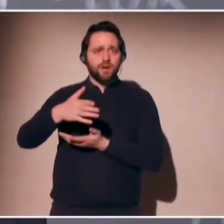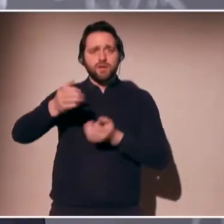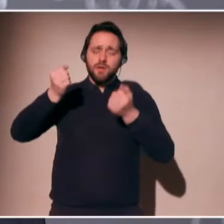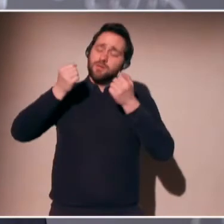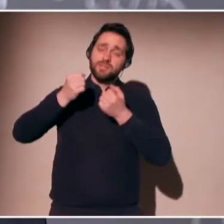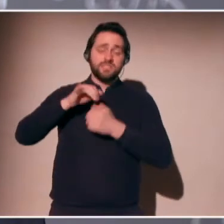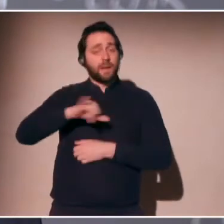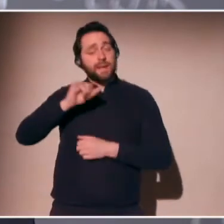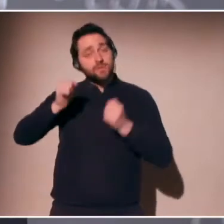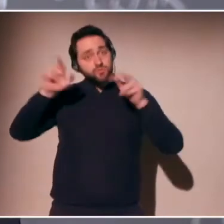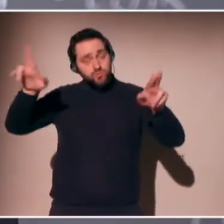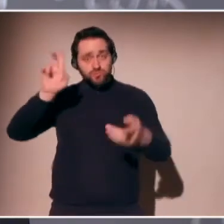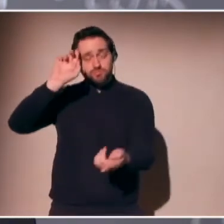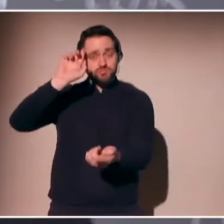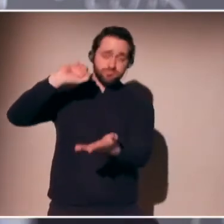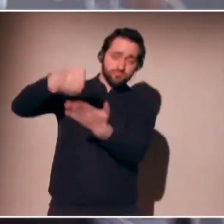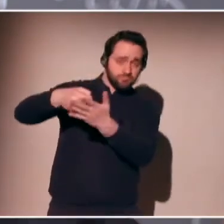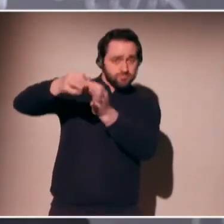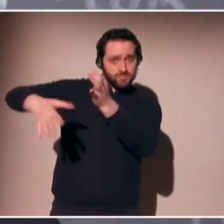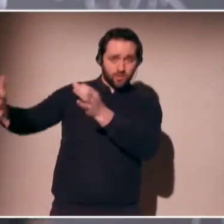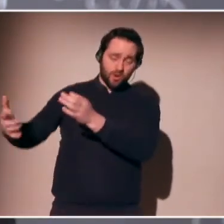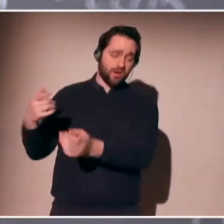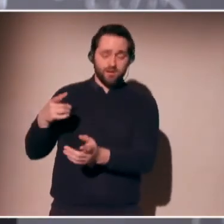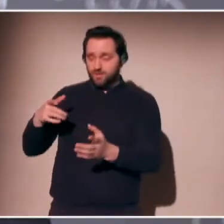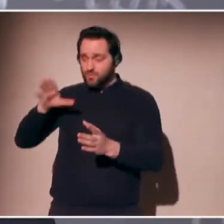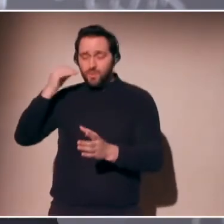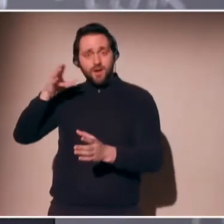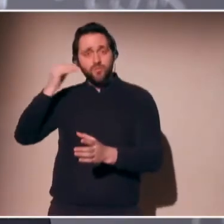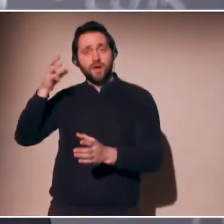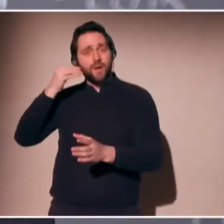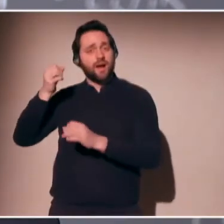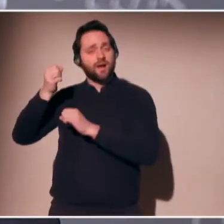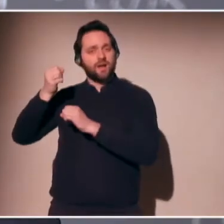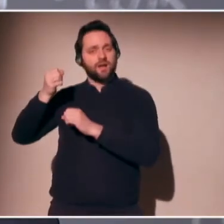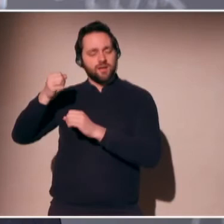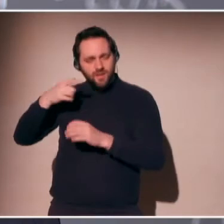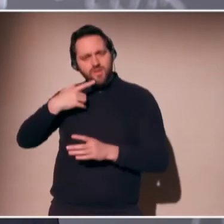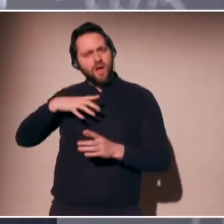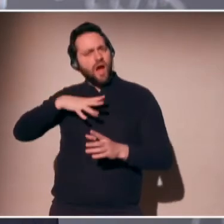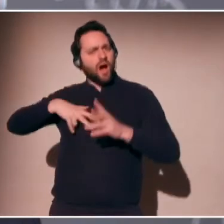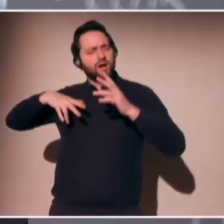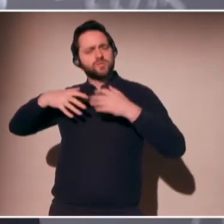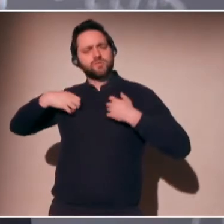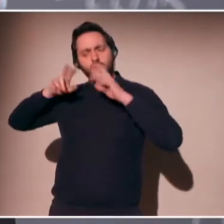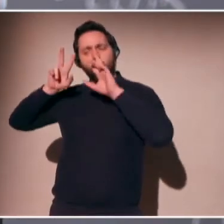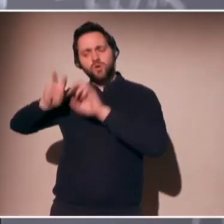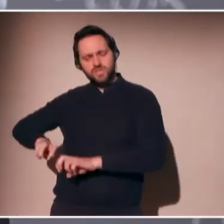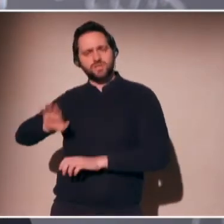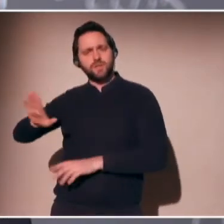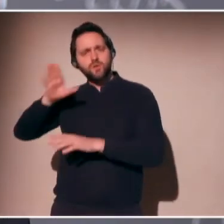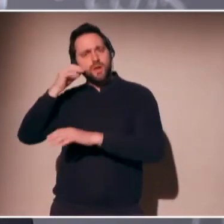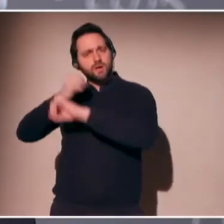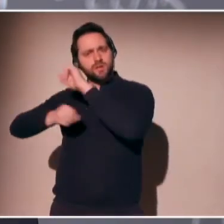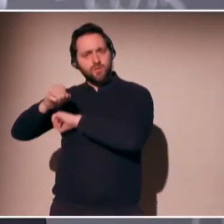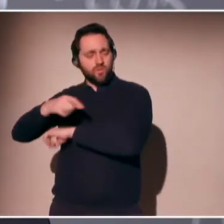intelligences artificielles apprenantes. Et donc, je crois qu'on peut regarder les 50 ans de recherche organisationnelle qu'on a eu ces dernières années et voir ce que ça peut nous